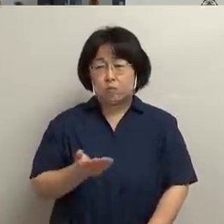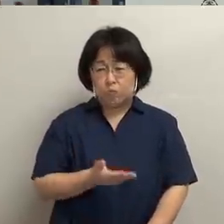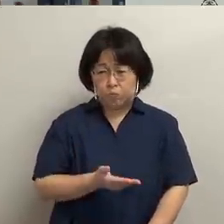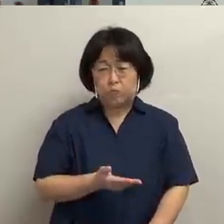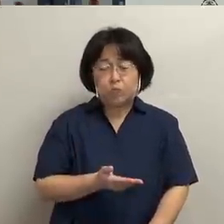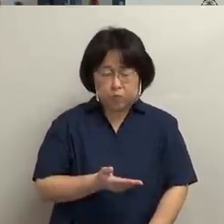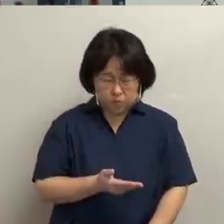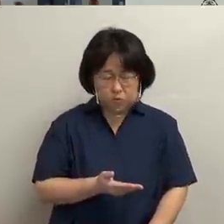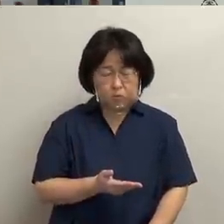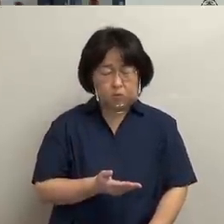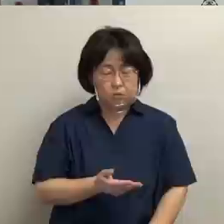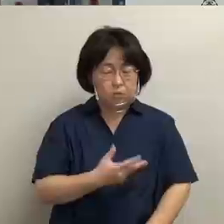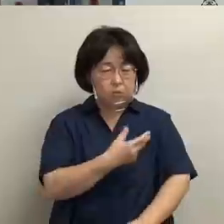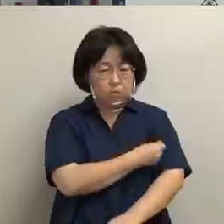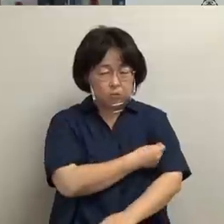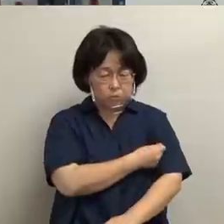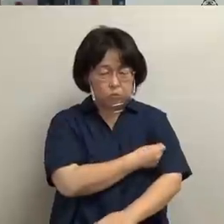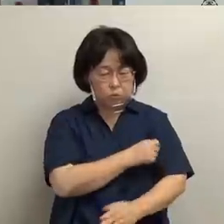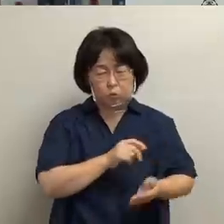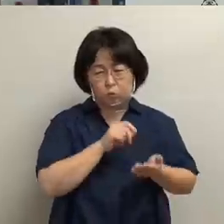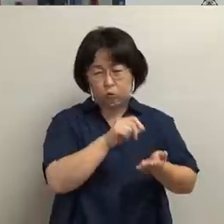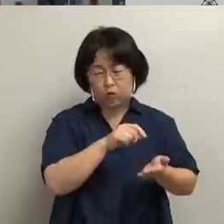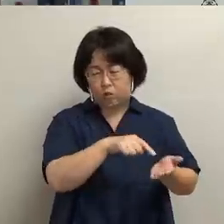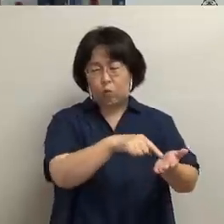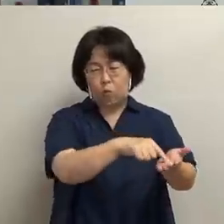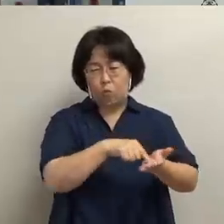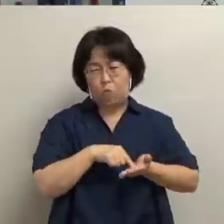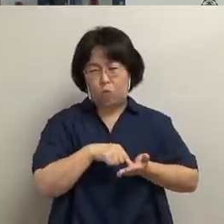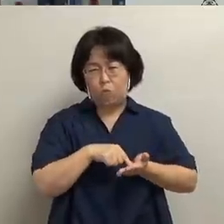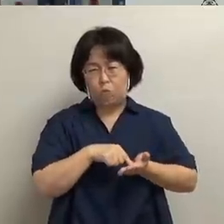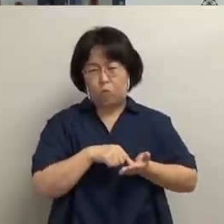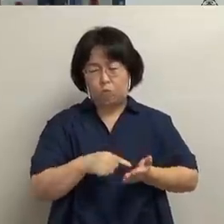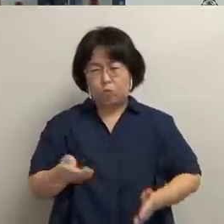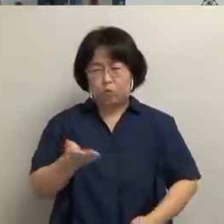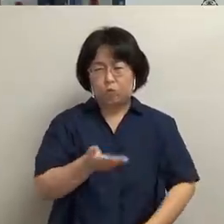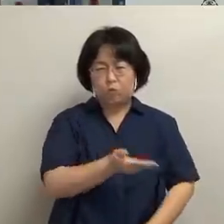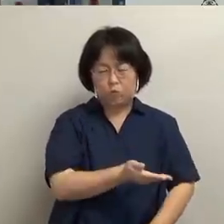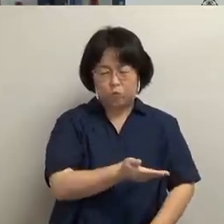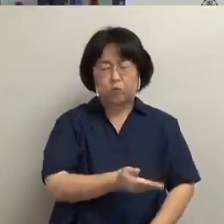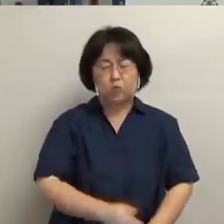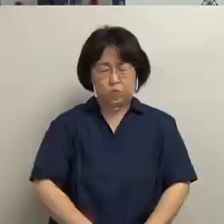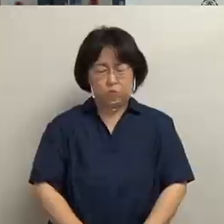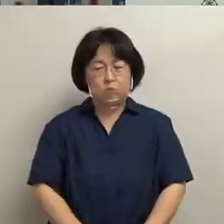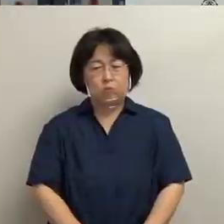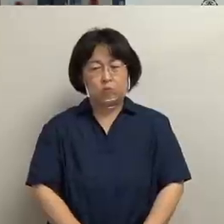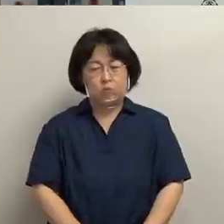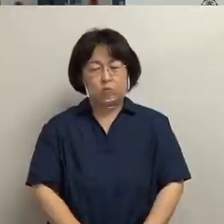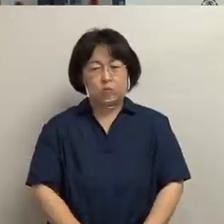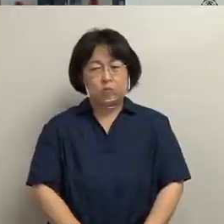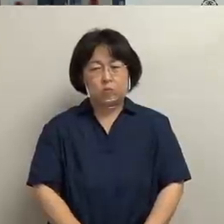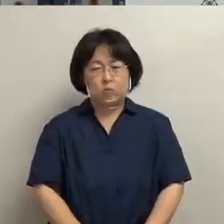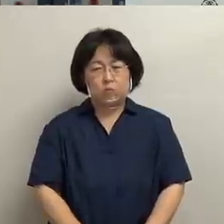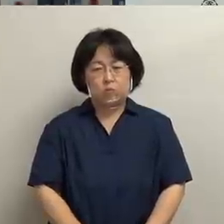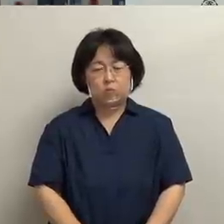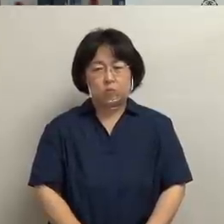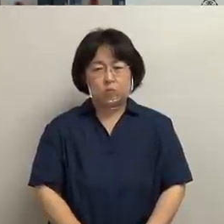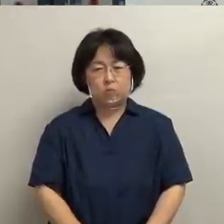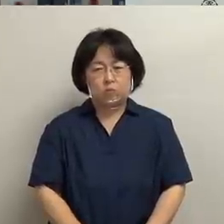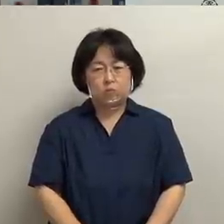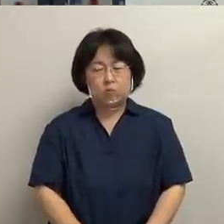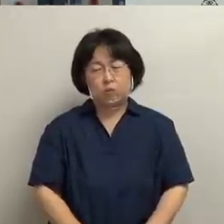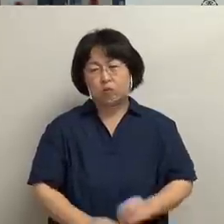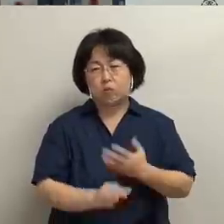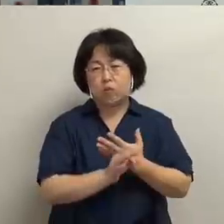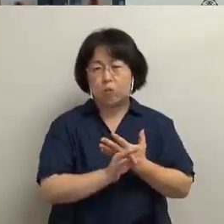孫凹部につなげていきたいというふうに思っていますのであのこれ今あの組み立てを検討しているところですけれども